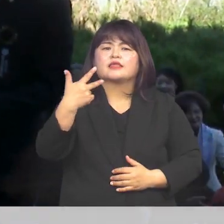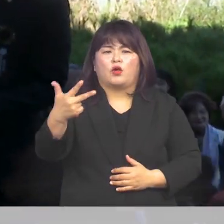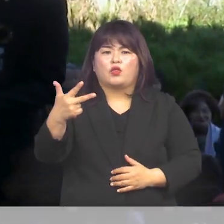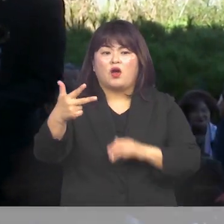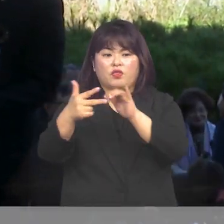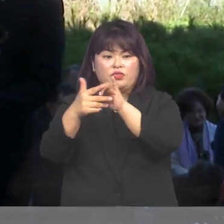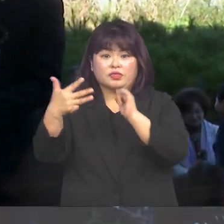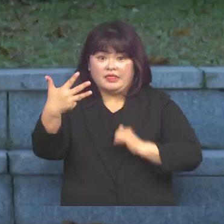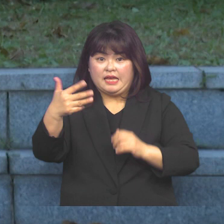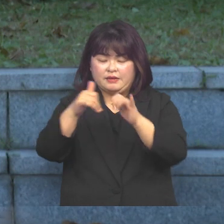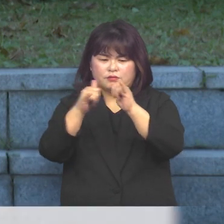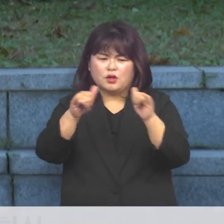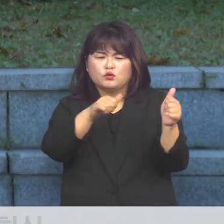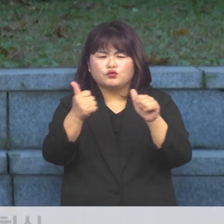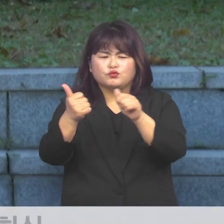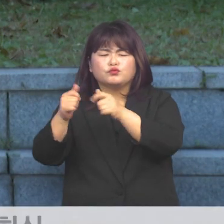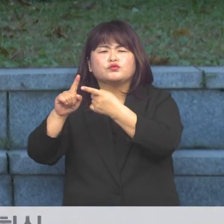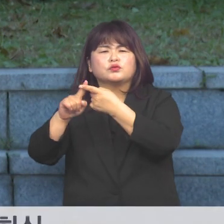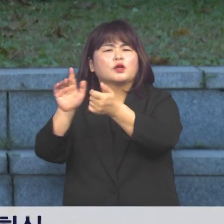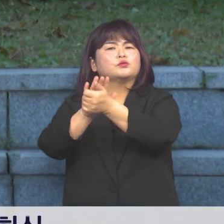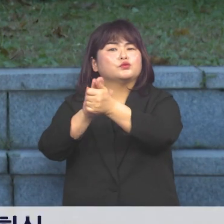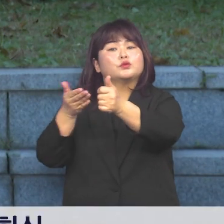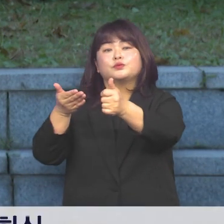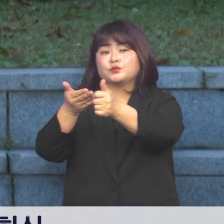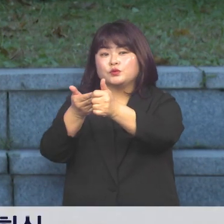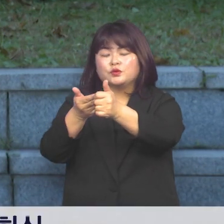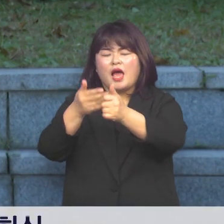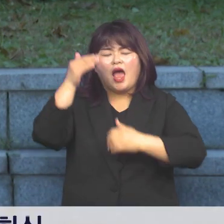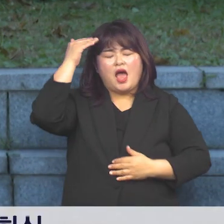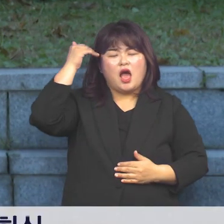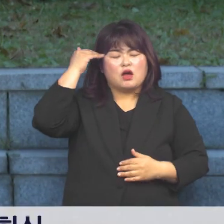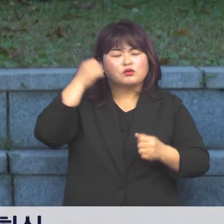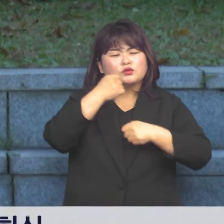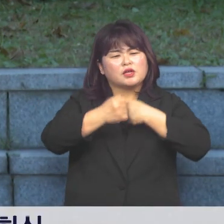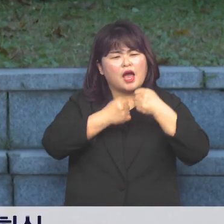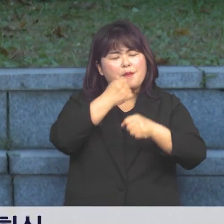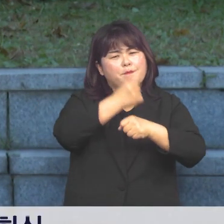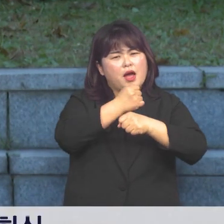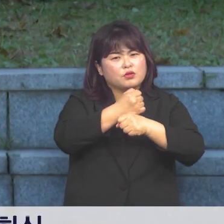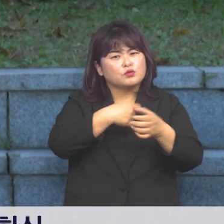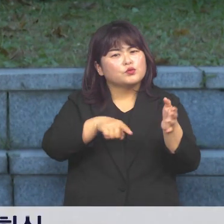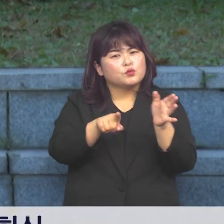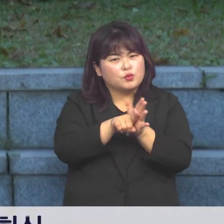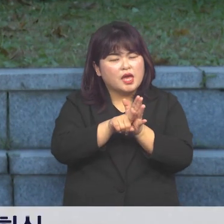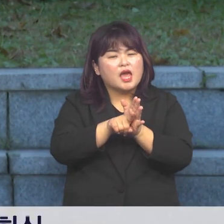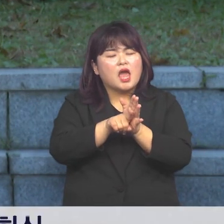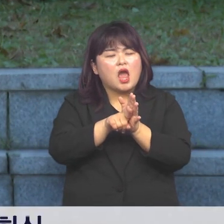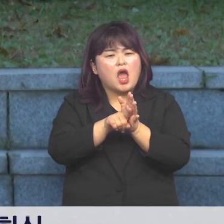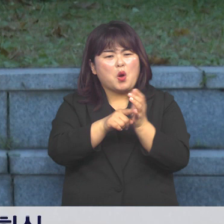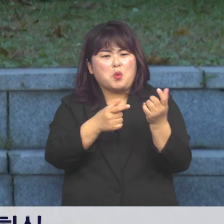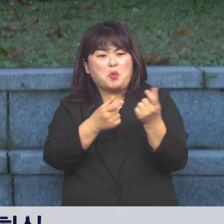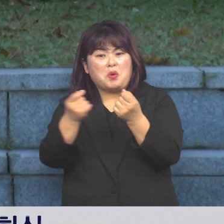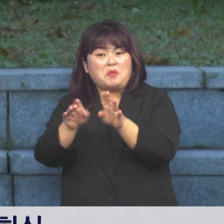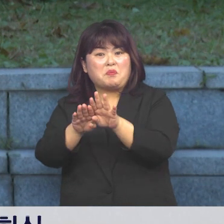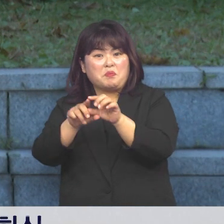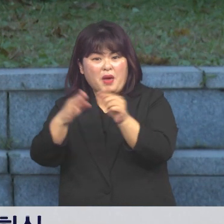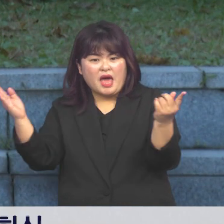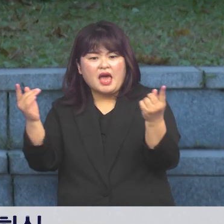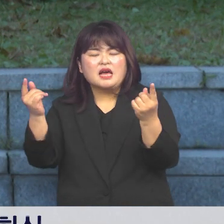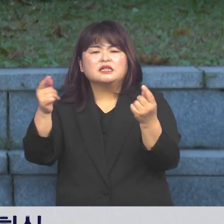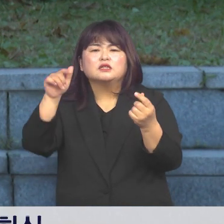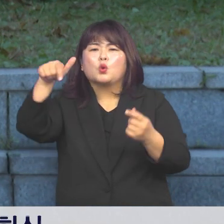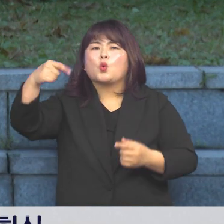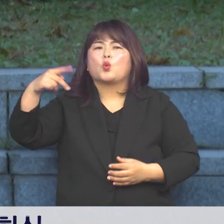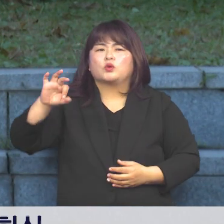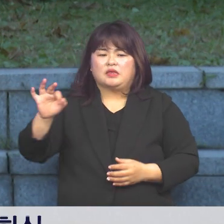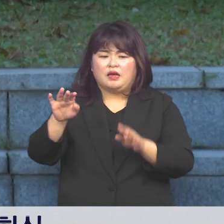호국영령을 추모했습니다. 대한민국의 자유를 수호하기 위해서 공산주의에